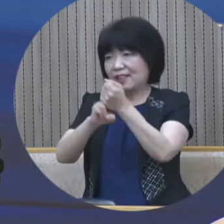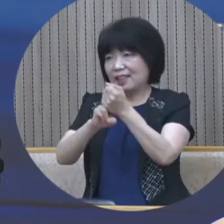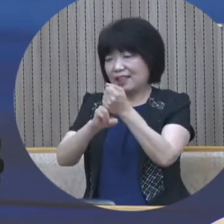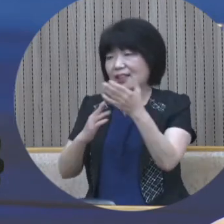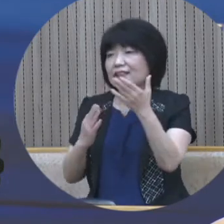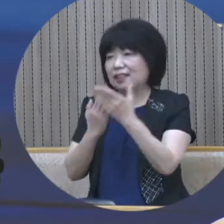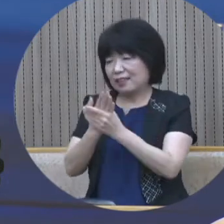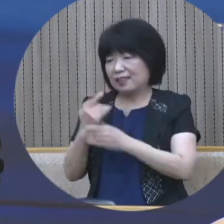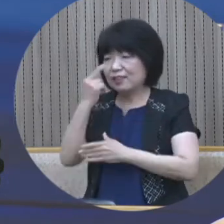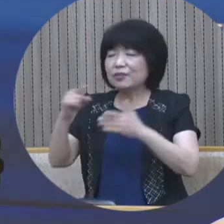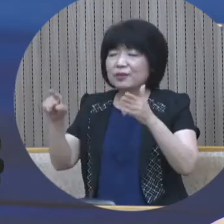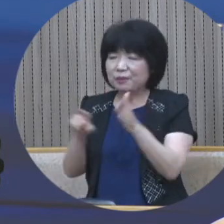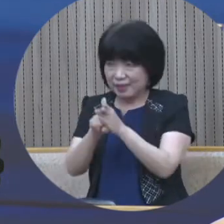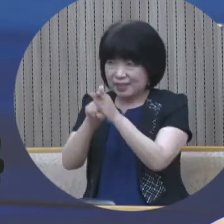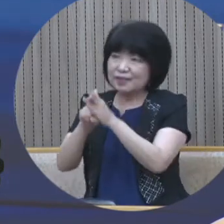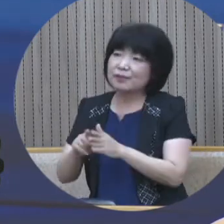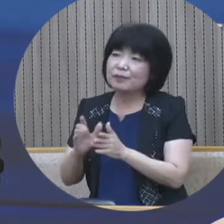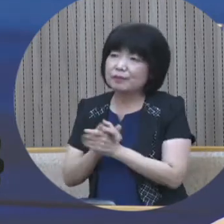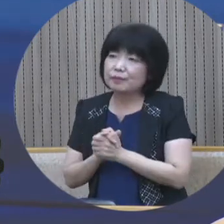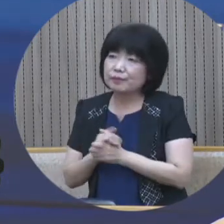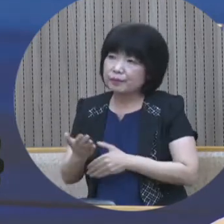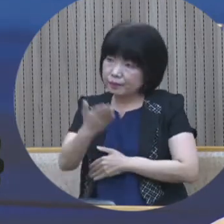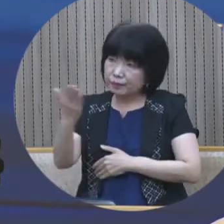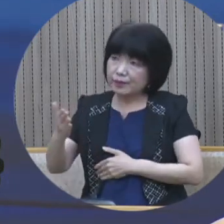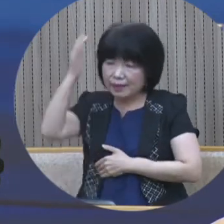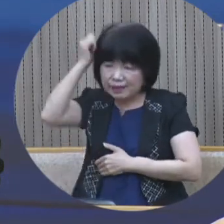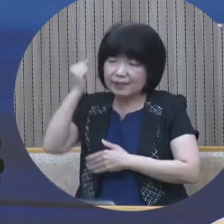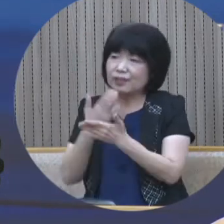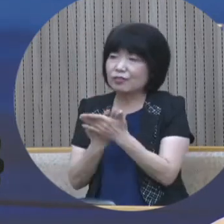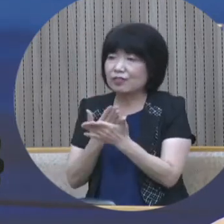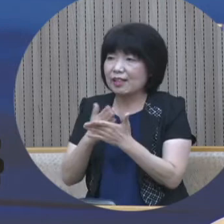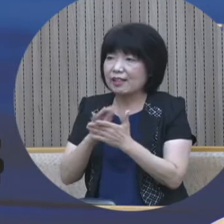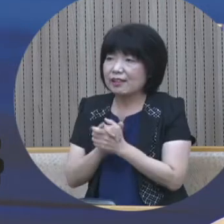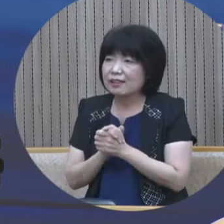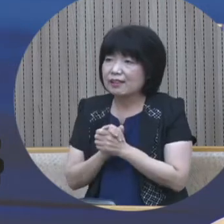일어난 줄로 믿습니다. 여러분 잊지 마세요.